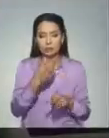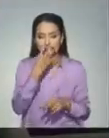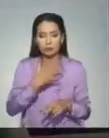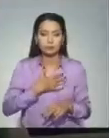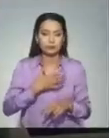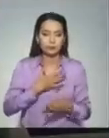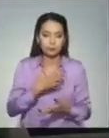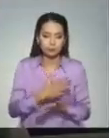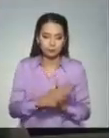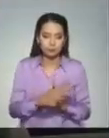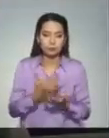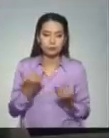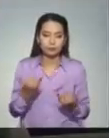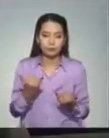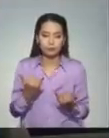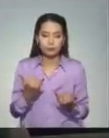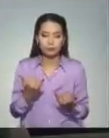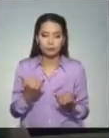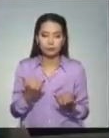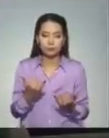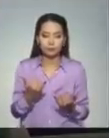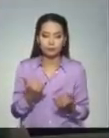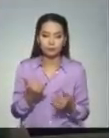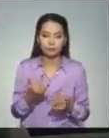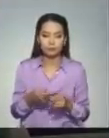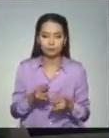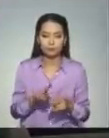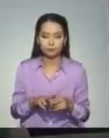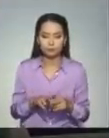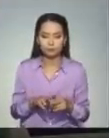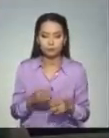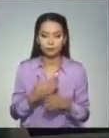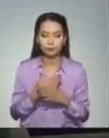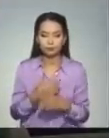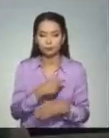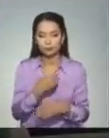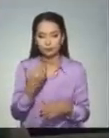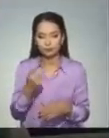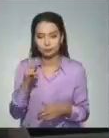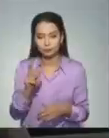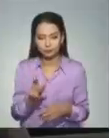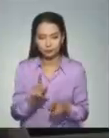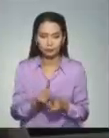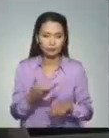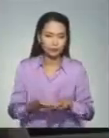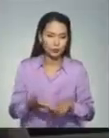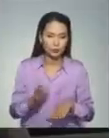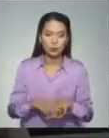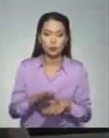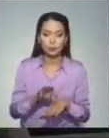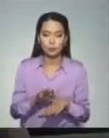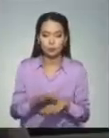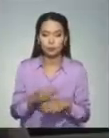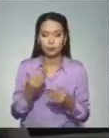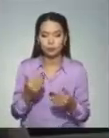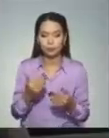Тренер, да, он находится у нас в больнице скорой медицинской помощи. Состояние пациента оценивается как тяжелое. Больной находится